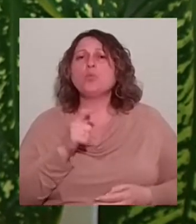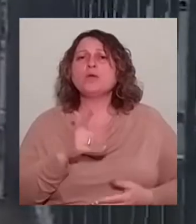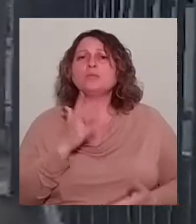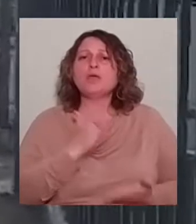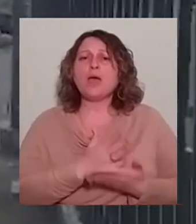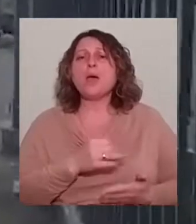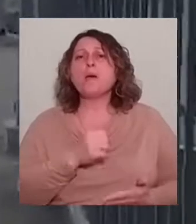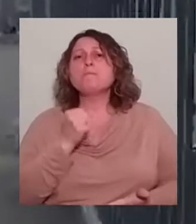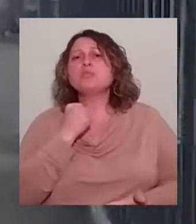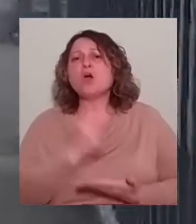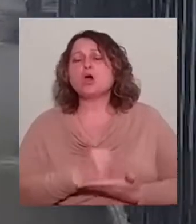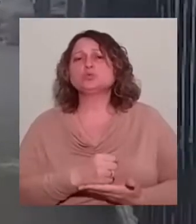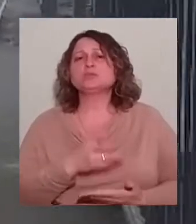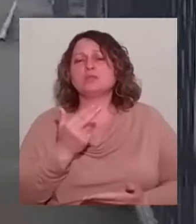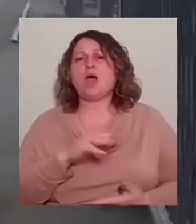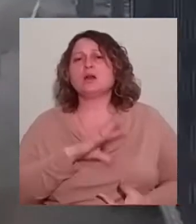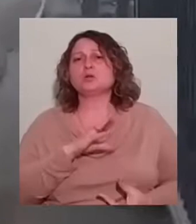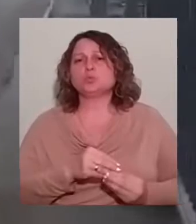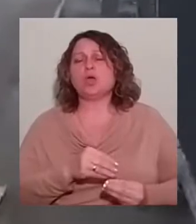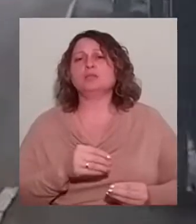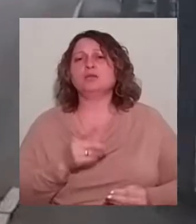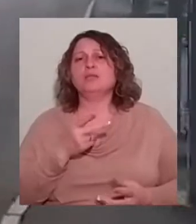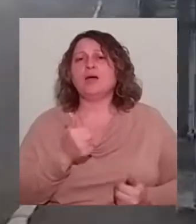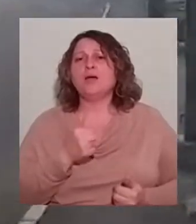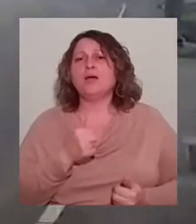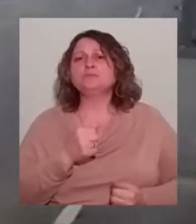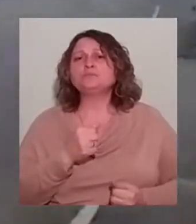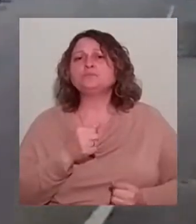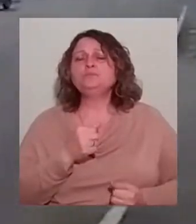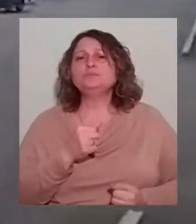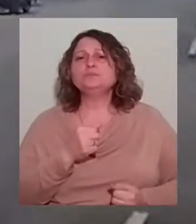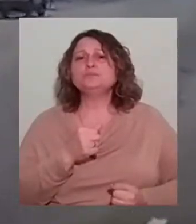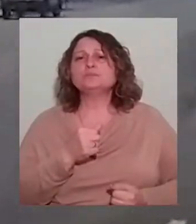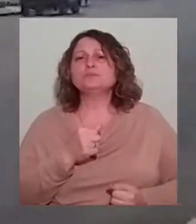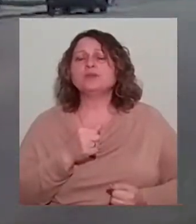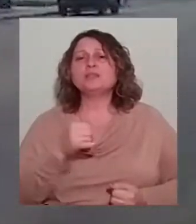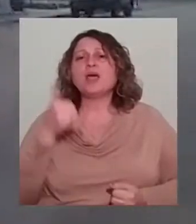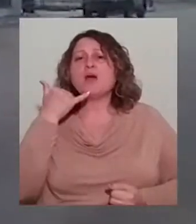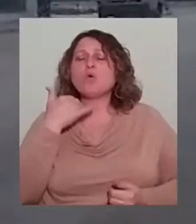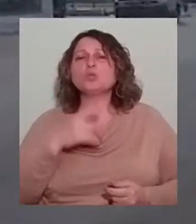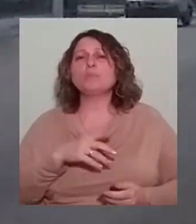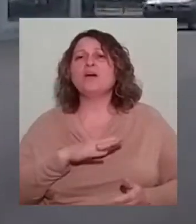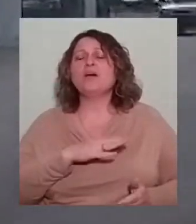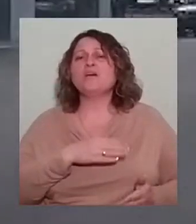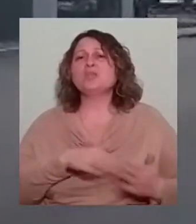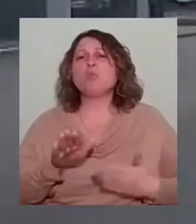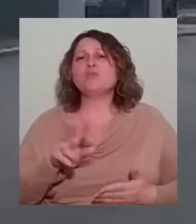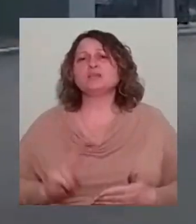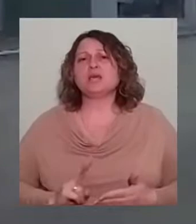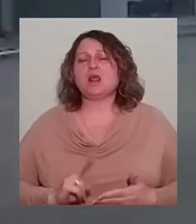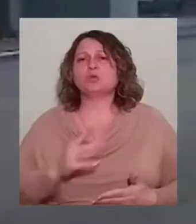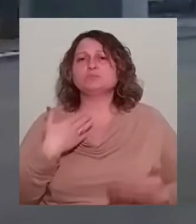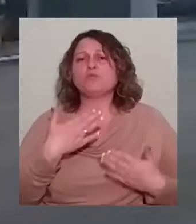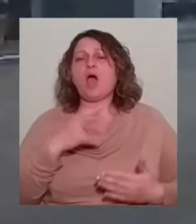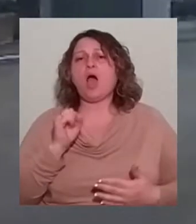підтверджуються. Директорка Ізмаїльської школи номер 11 Лариса Куріс телефоном відмовилася коментувати ситуацію. Натомість вчителька Жанна